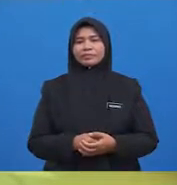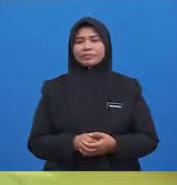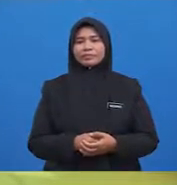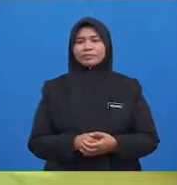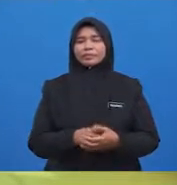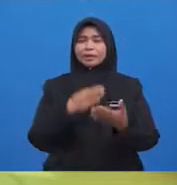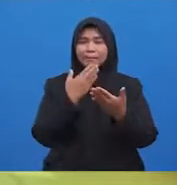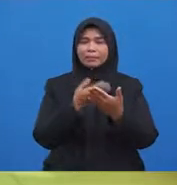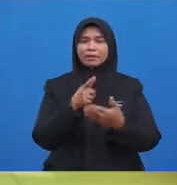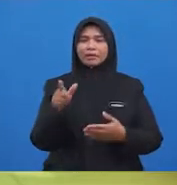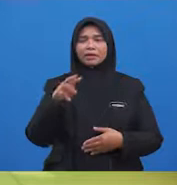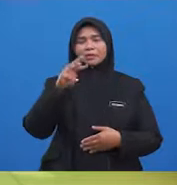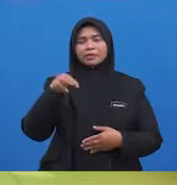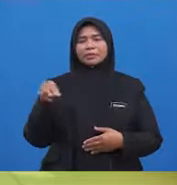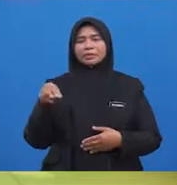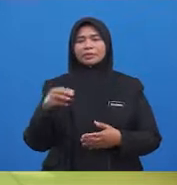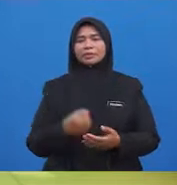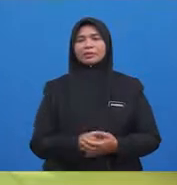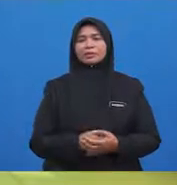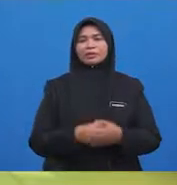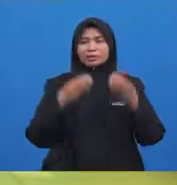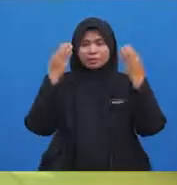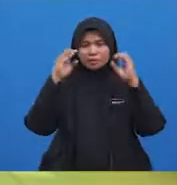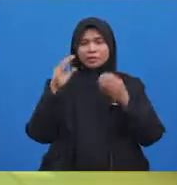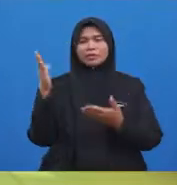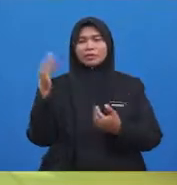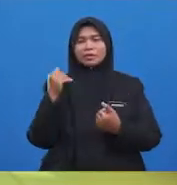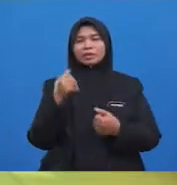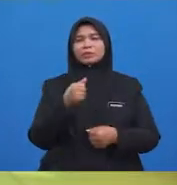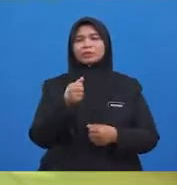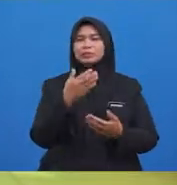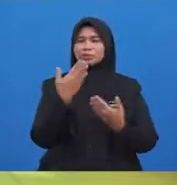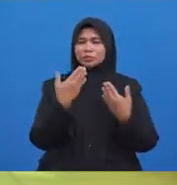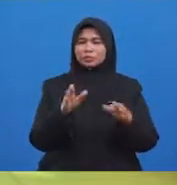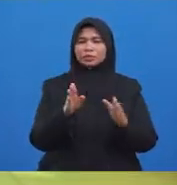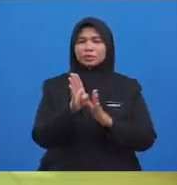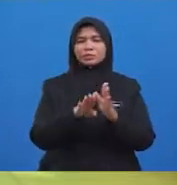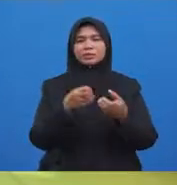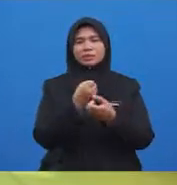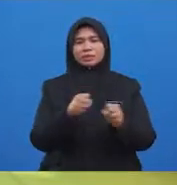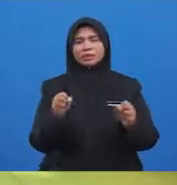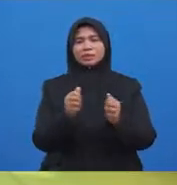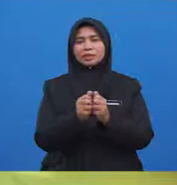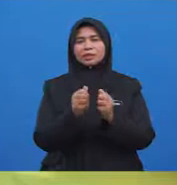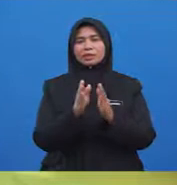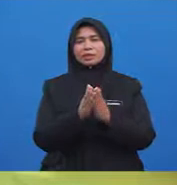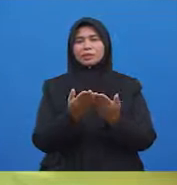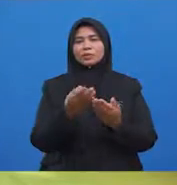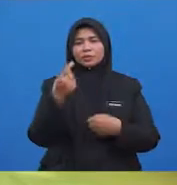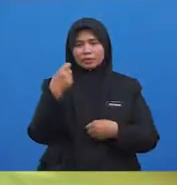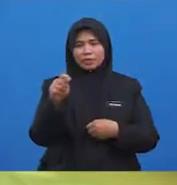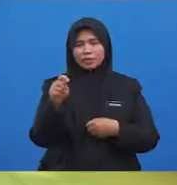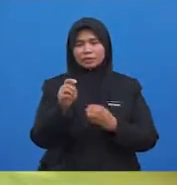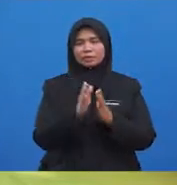Baiklah MUI sego harap kamu telah bersedia dengan buku teks buku nota